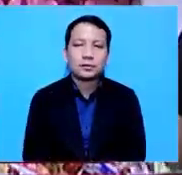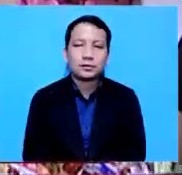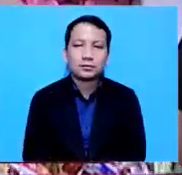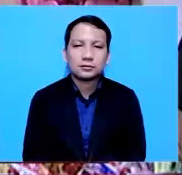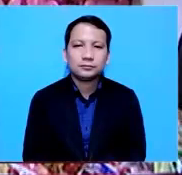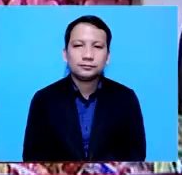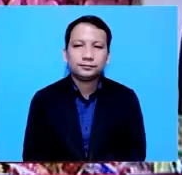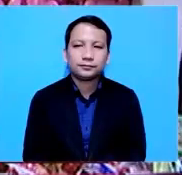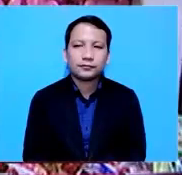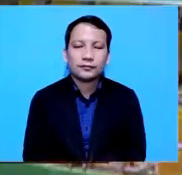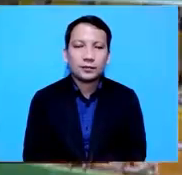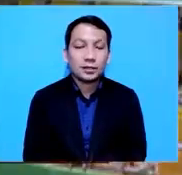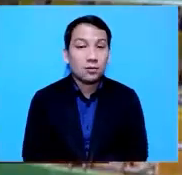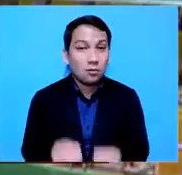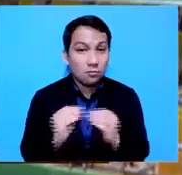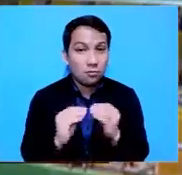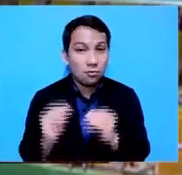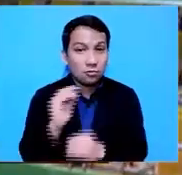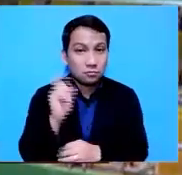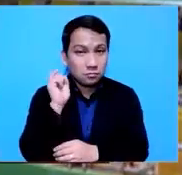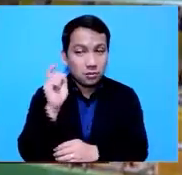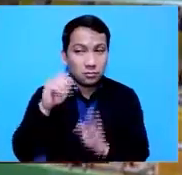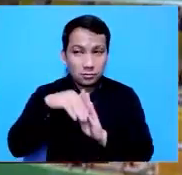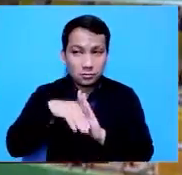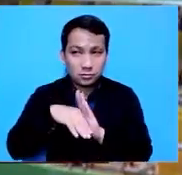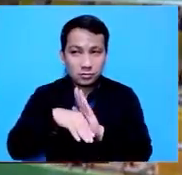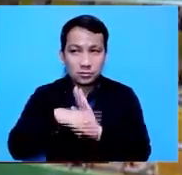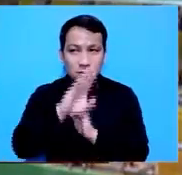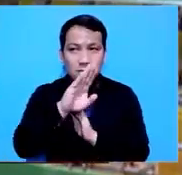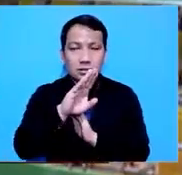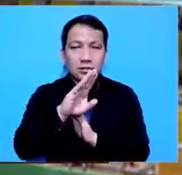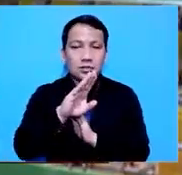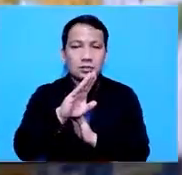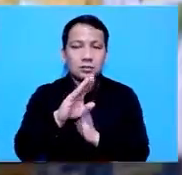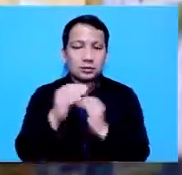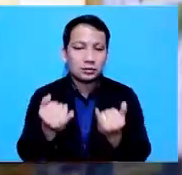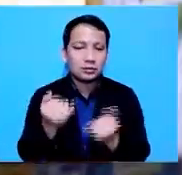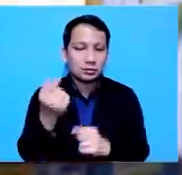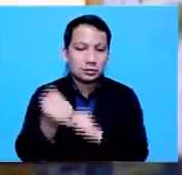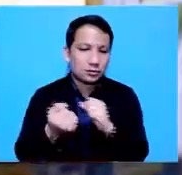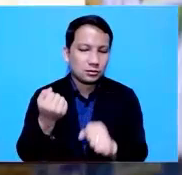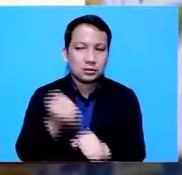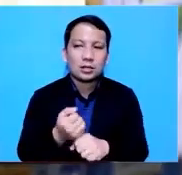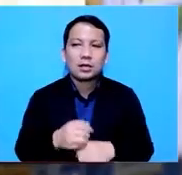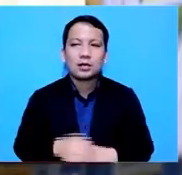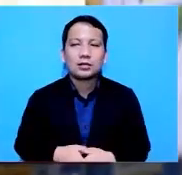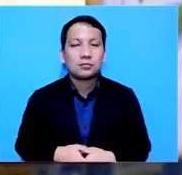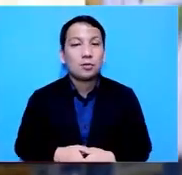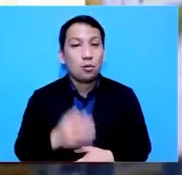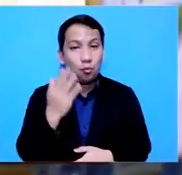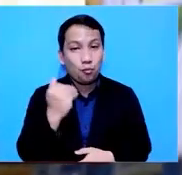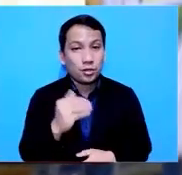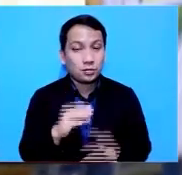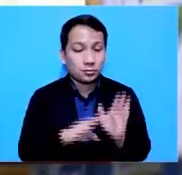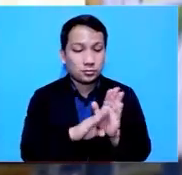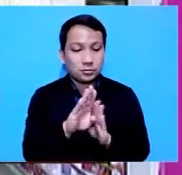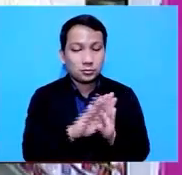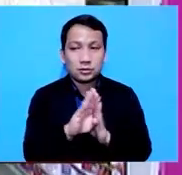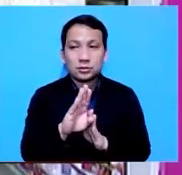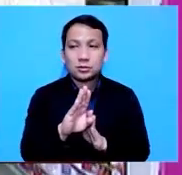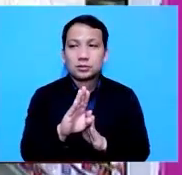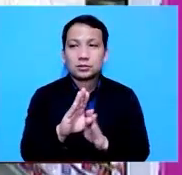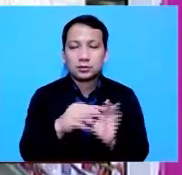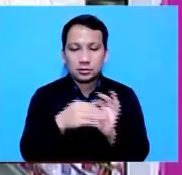Mukhang lalo pang bibilis ang pagtaas ng presyo ng bilihin ngayong taon. Sa taya kasi ng Development Budget Coordination